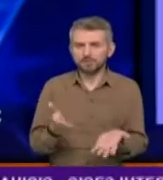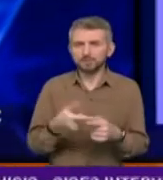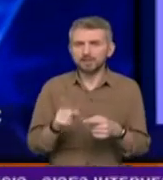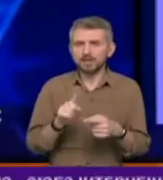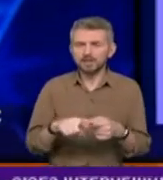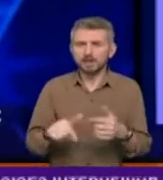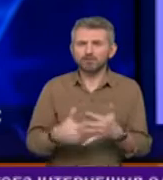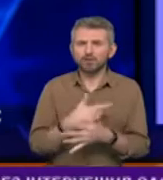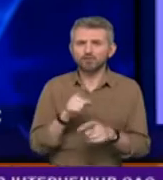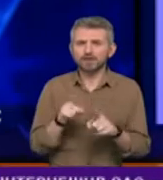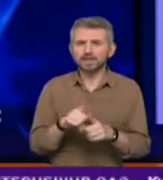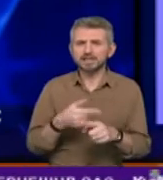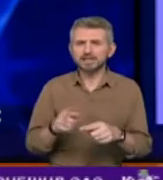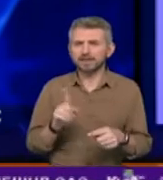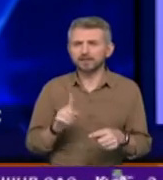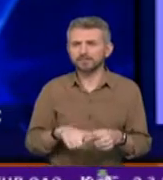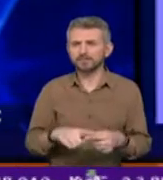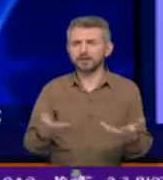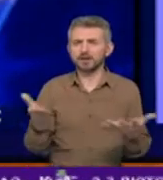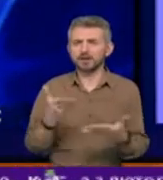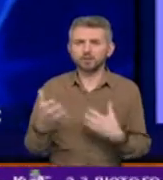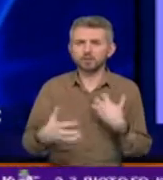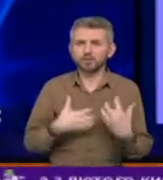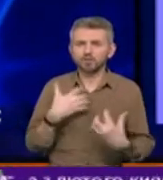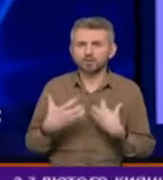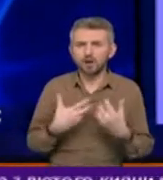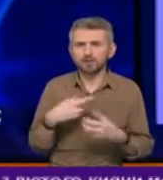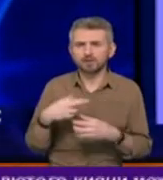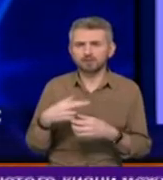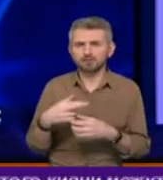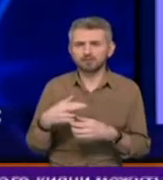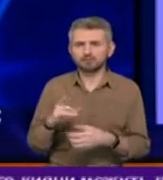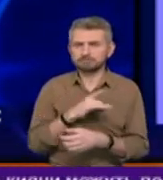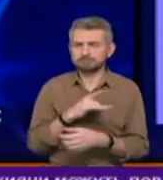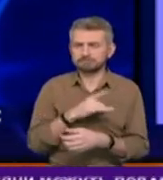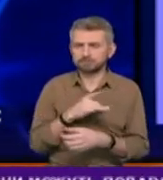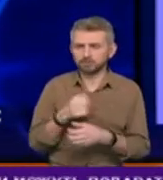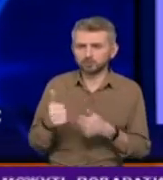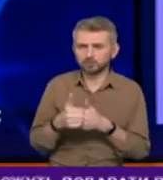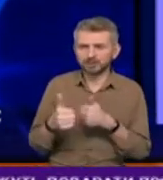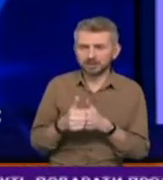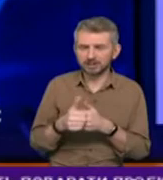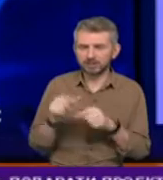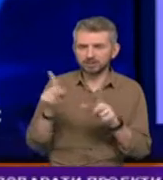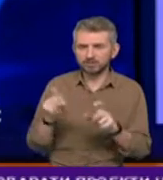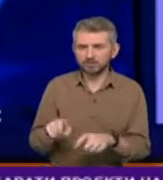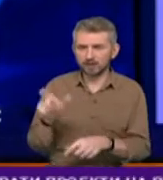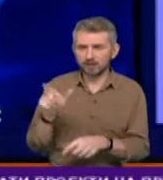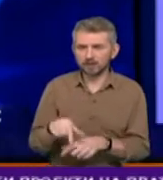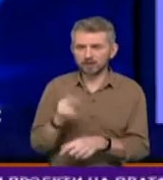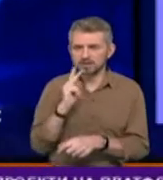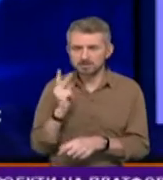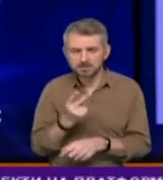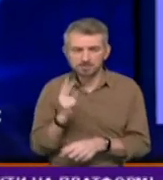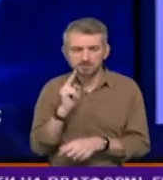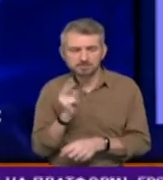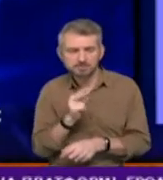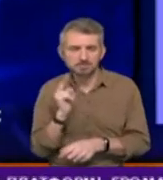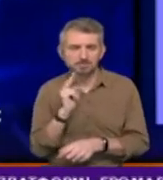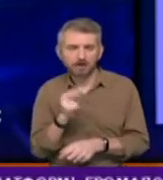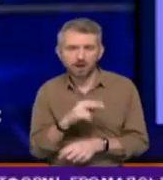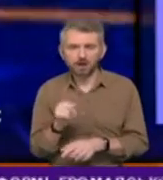ситуації стрес. Ну, перше, ЗНО всі хвилюються, друге менше, на четверте вже йдуть на курорт, бо все знають. там, скільки їм разів там в туалет вийти, там,